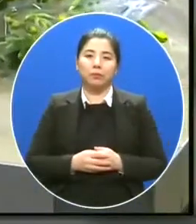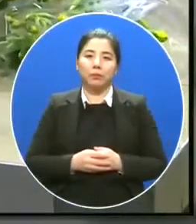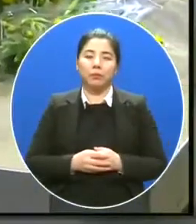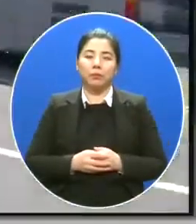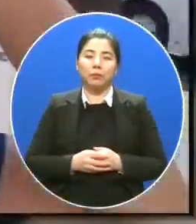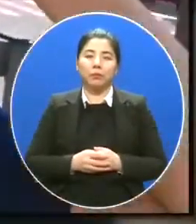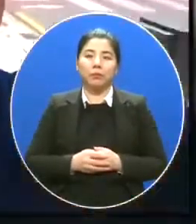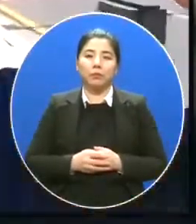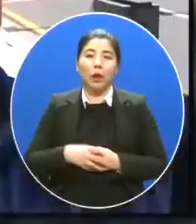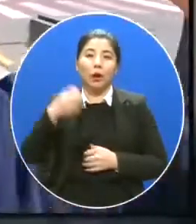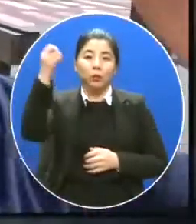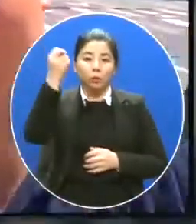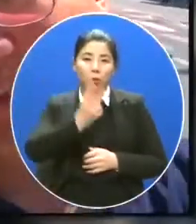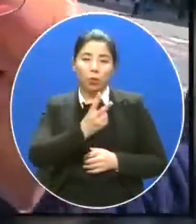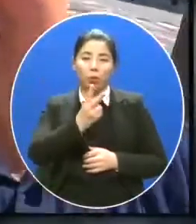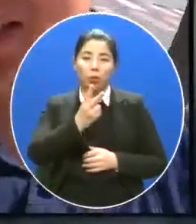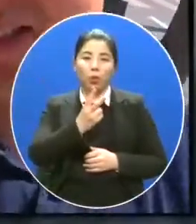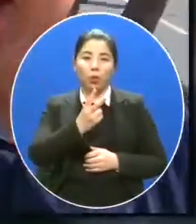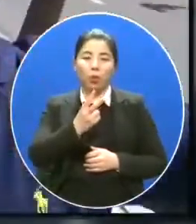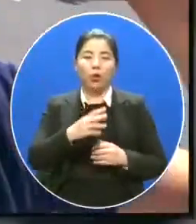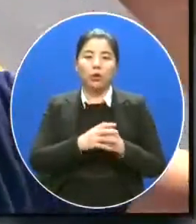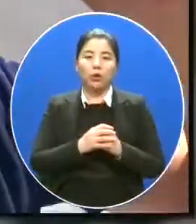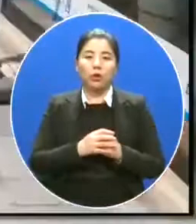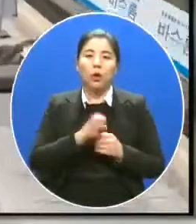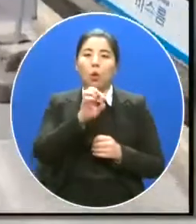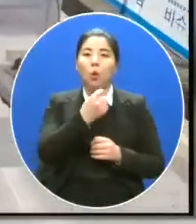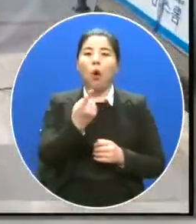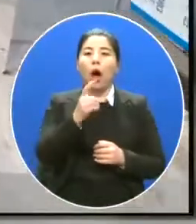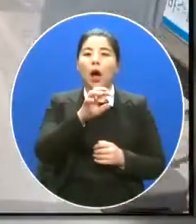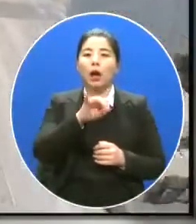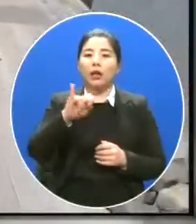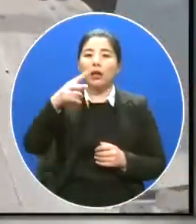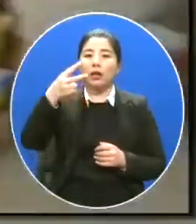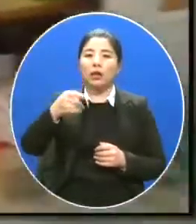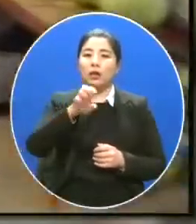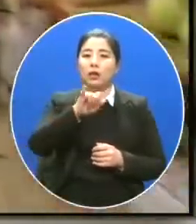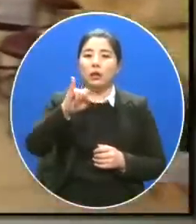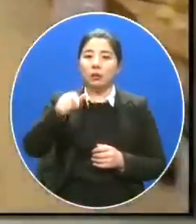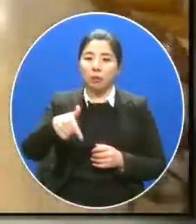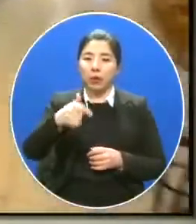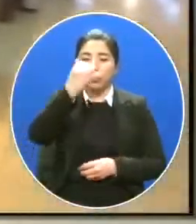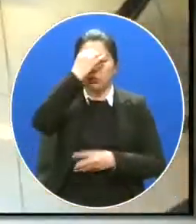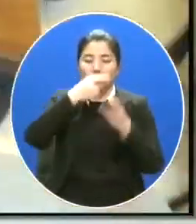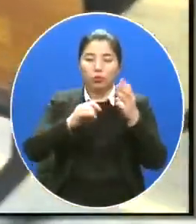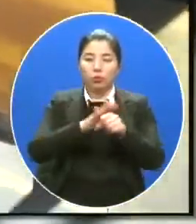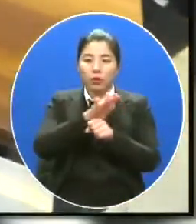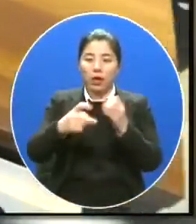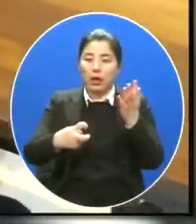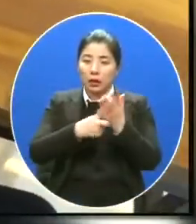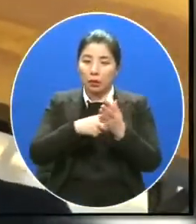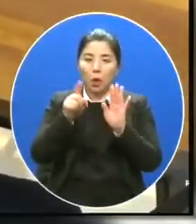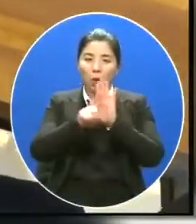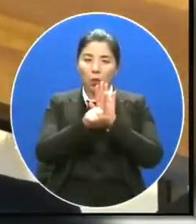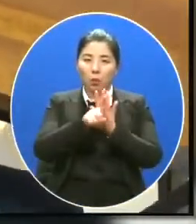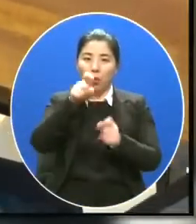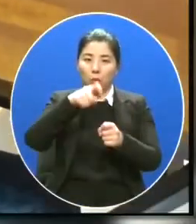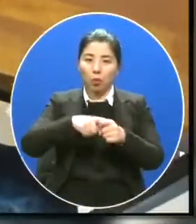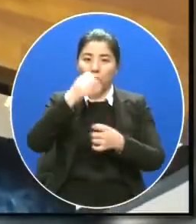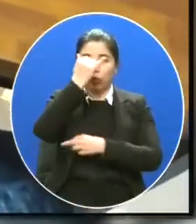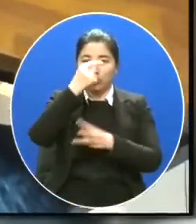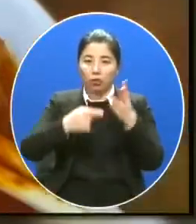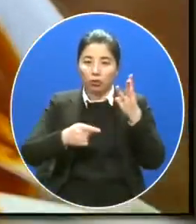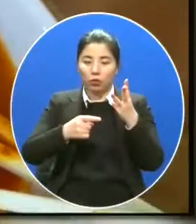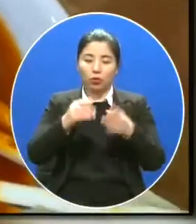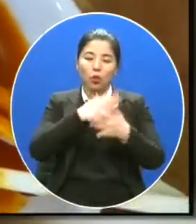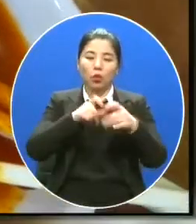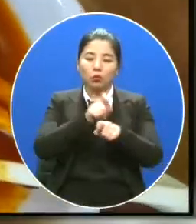보입니다. 또 와이드픽이라는 코너에서는 충주사랑상품권 홍보를 위해